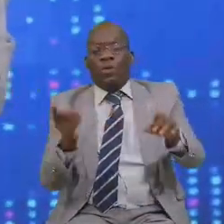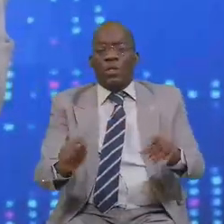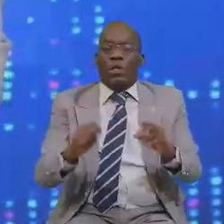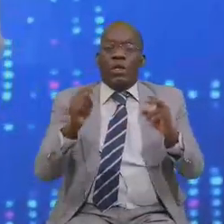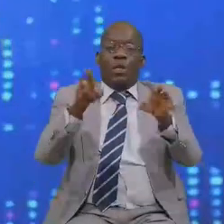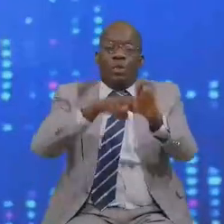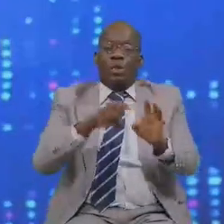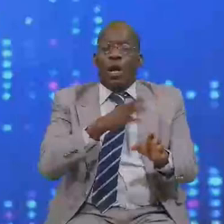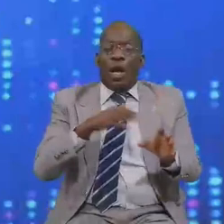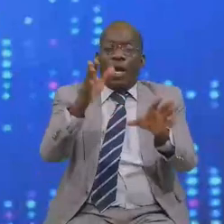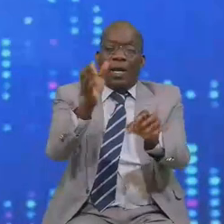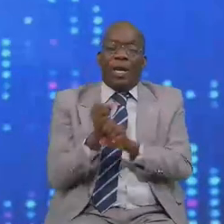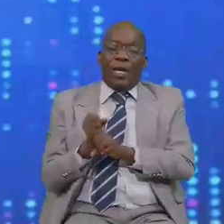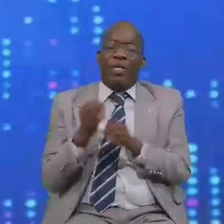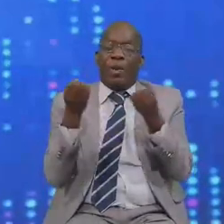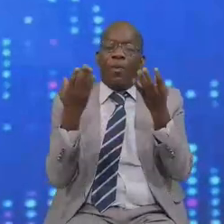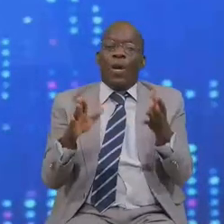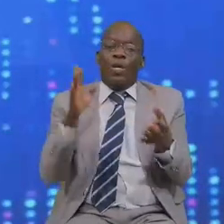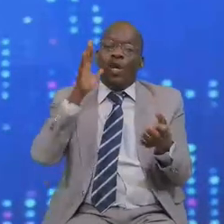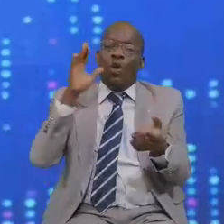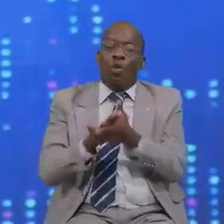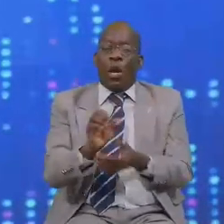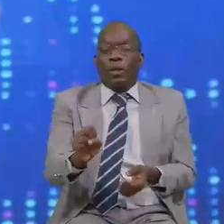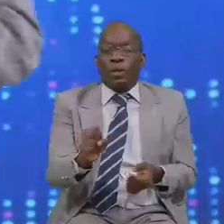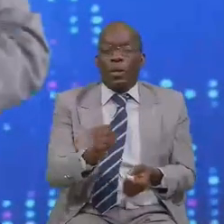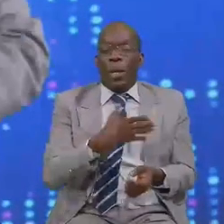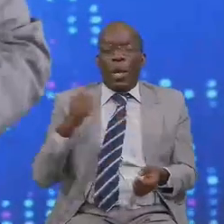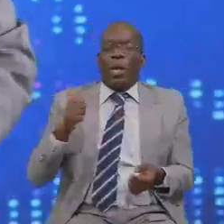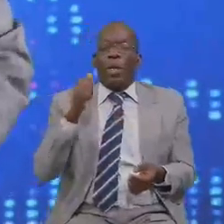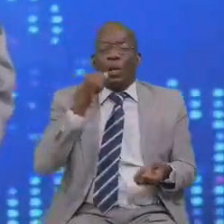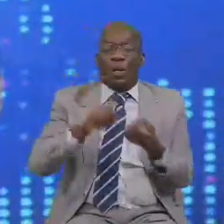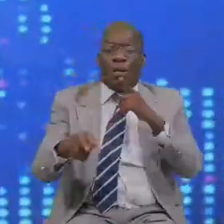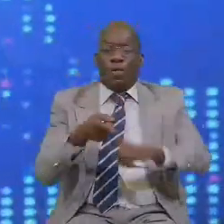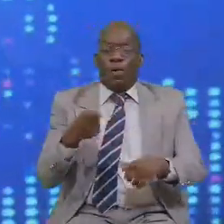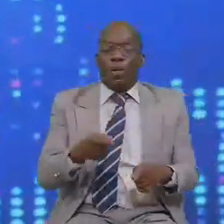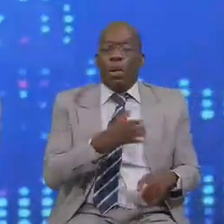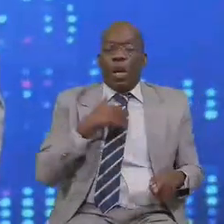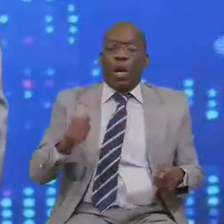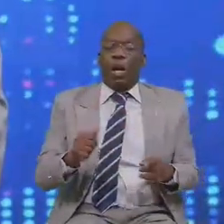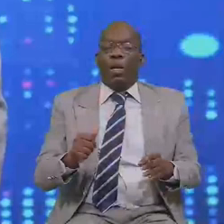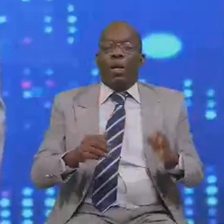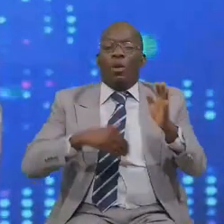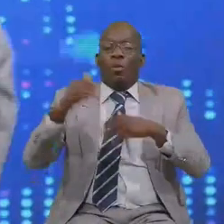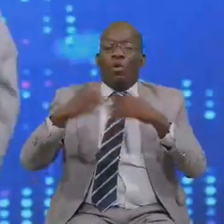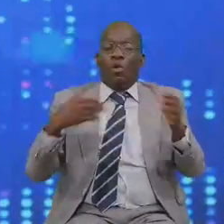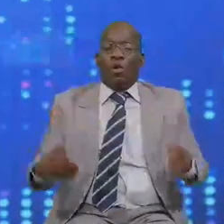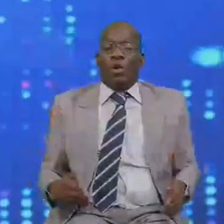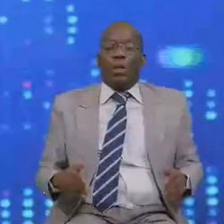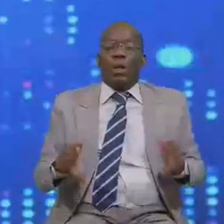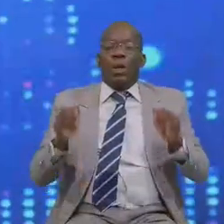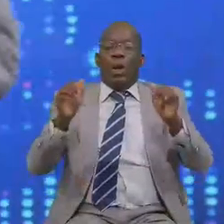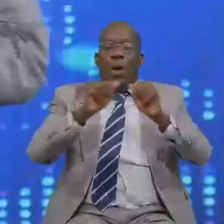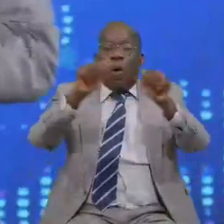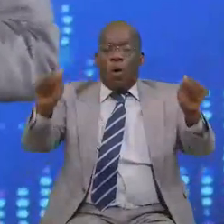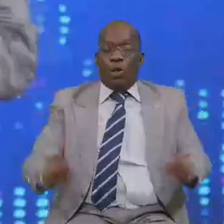le trône pour prendre autant de femmes et de concubines et à bâtir des couvents